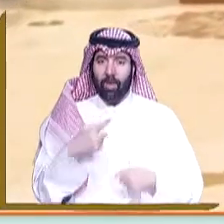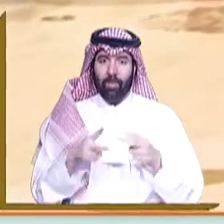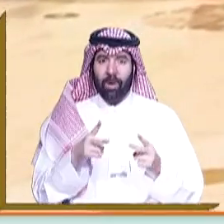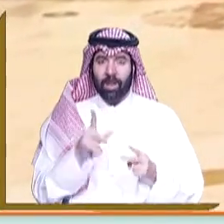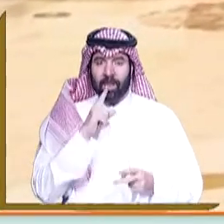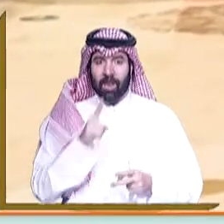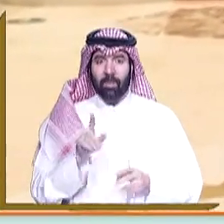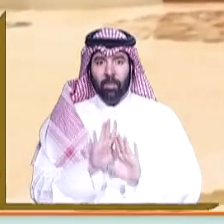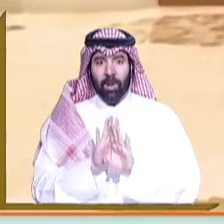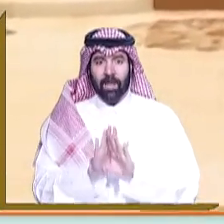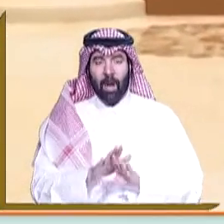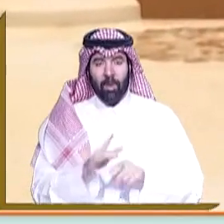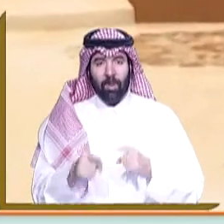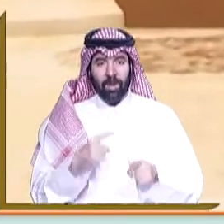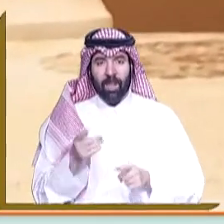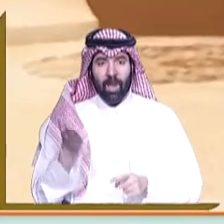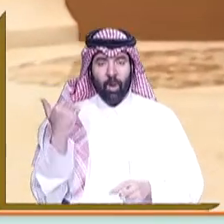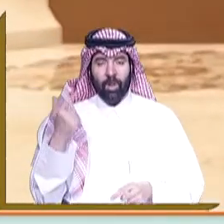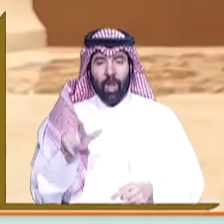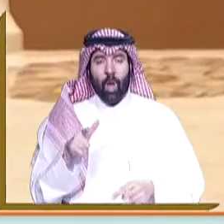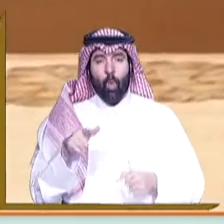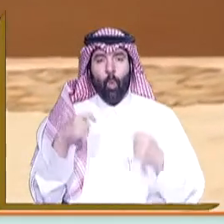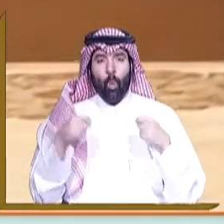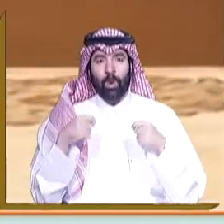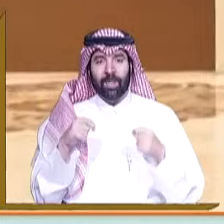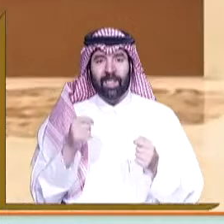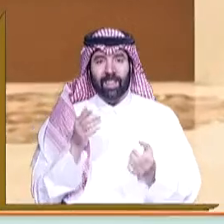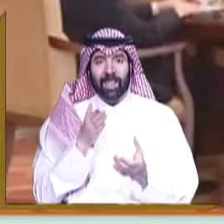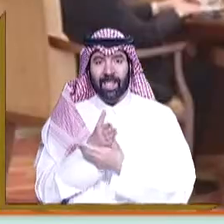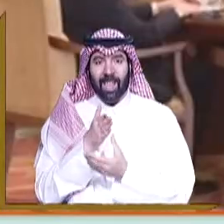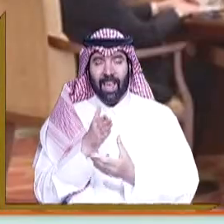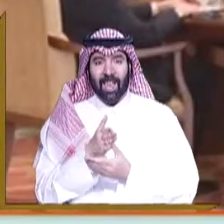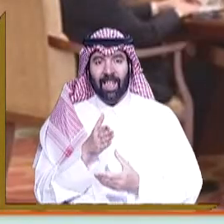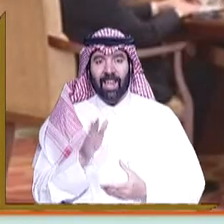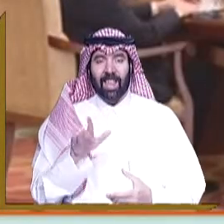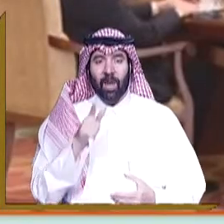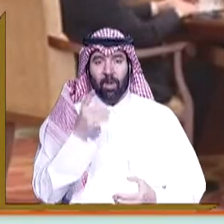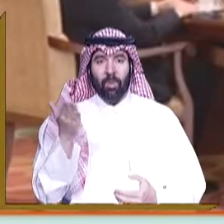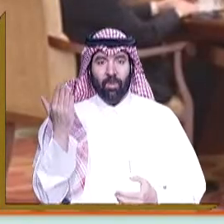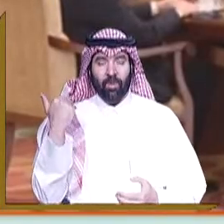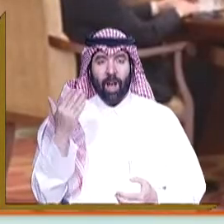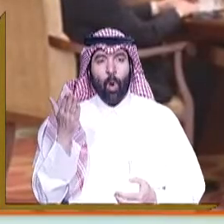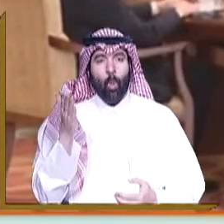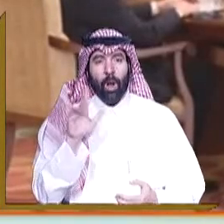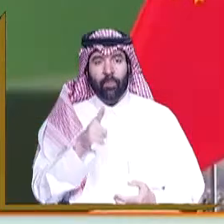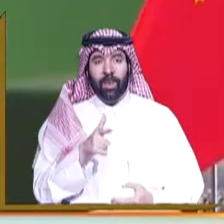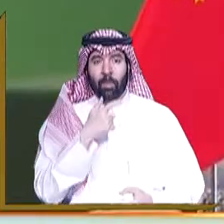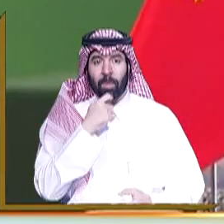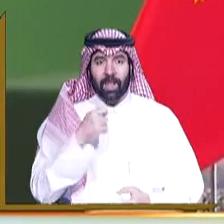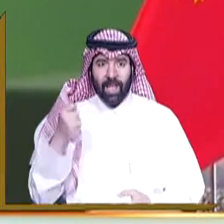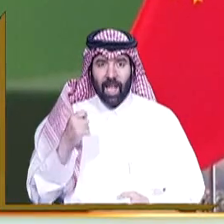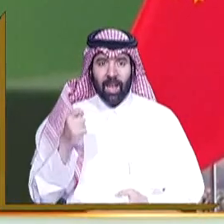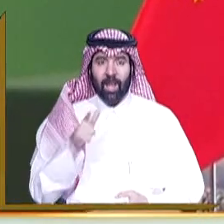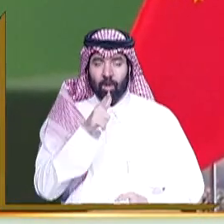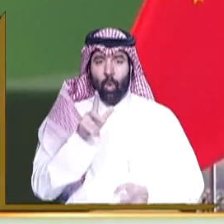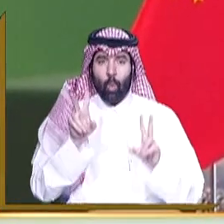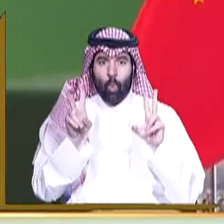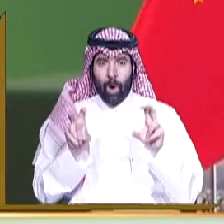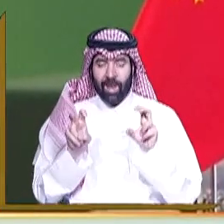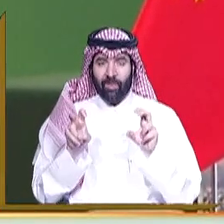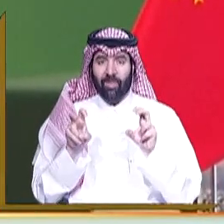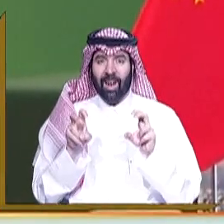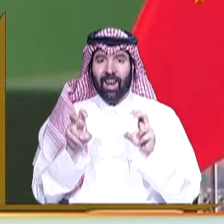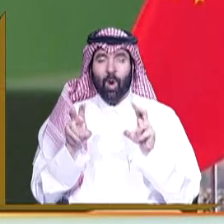هذه التحركات، وكانت وزيرة الداخلية العنصرية التي كانت في بريطانيا تضع